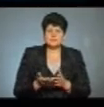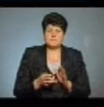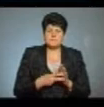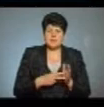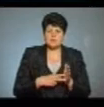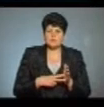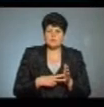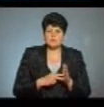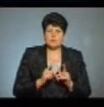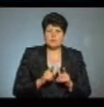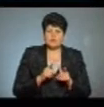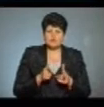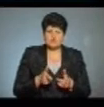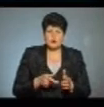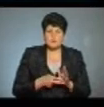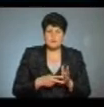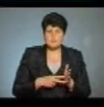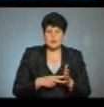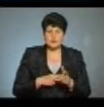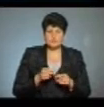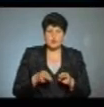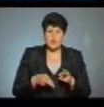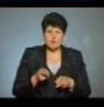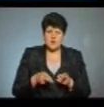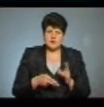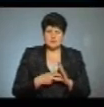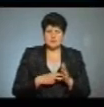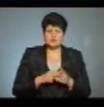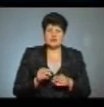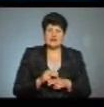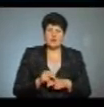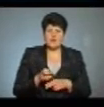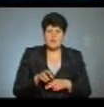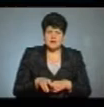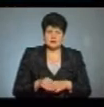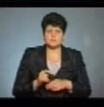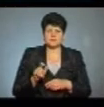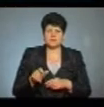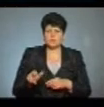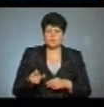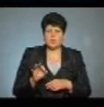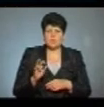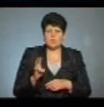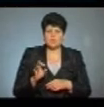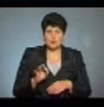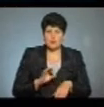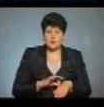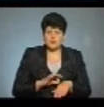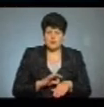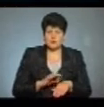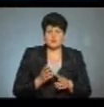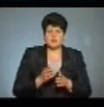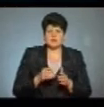планують поступати на планові операції, на планове лікування. Люди, які онкохворі, які йдуть